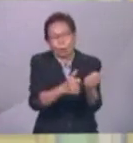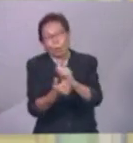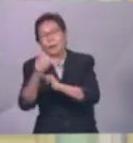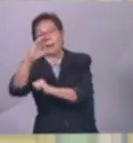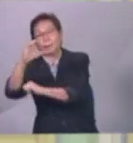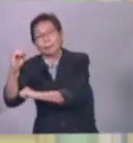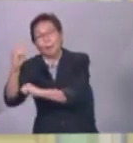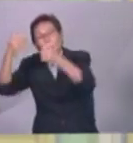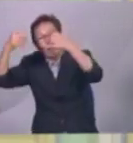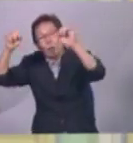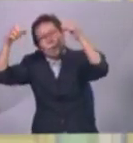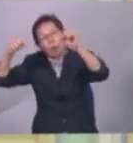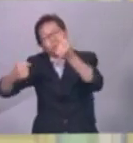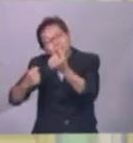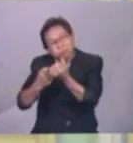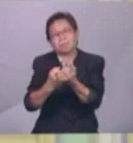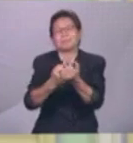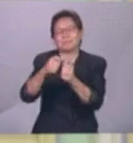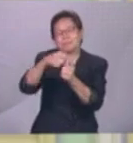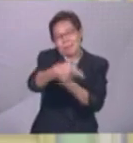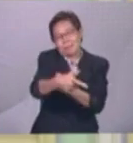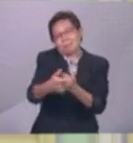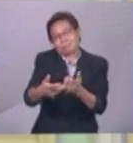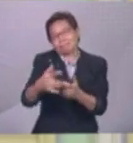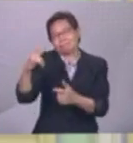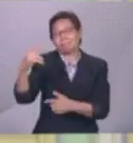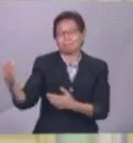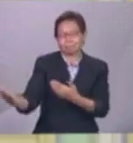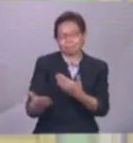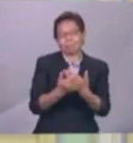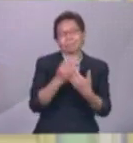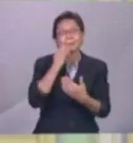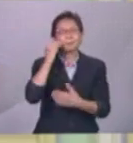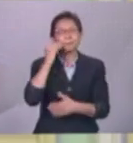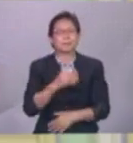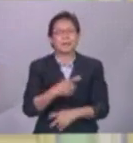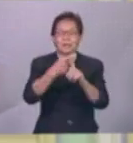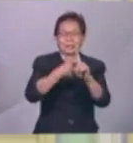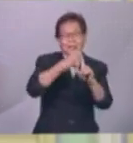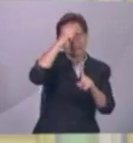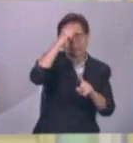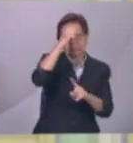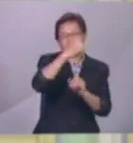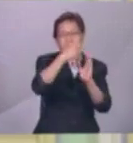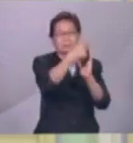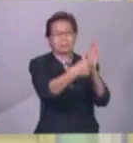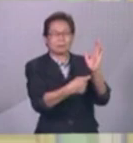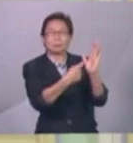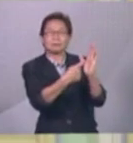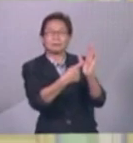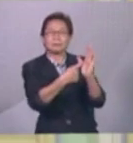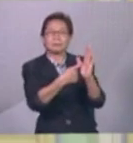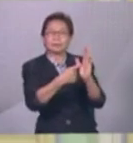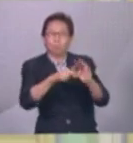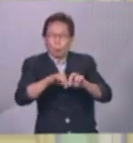oleh majikan rekom Hai DVD India dan Srilanka peti Andi